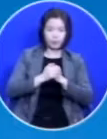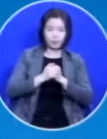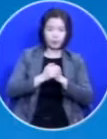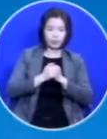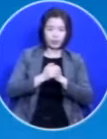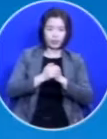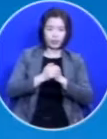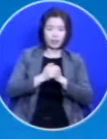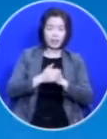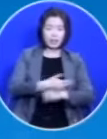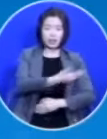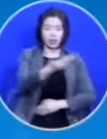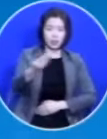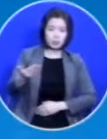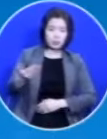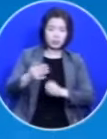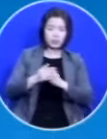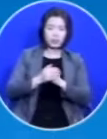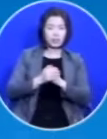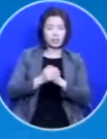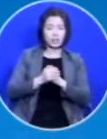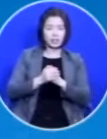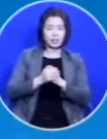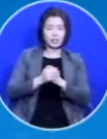있습니다 여러분